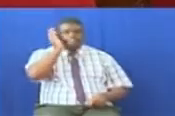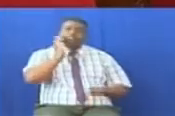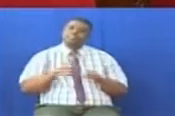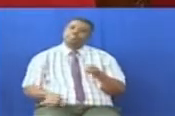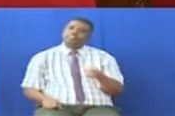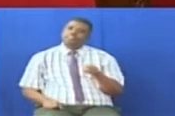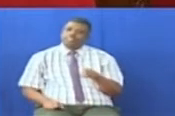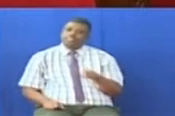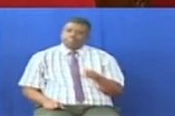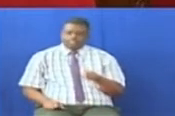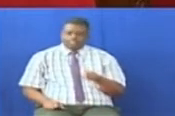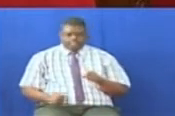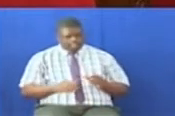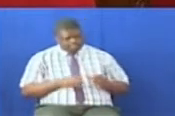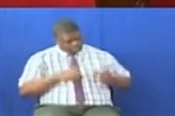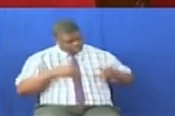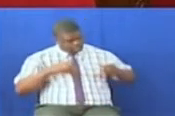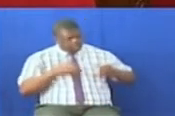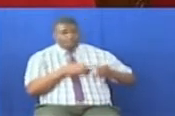Kupitia kamati